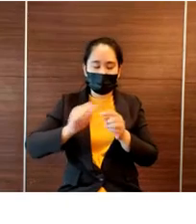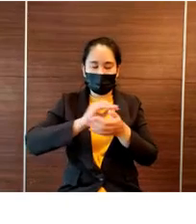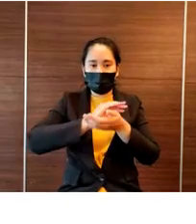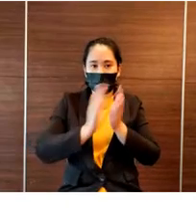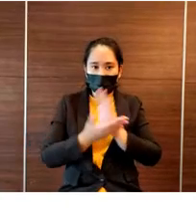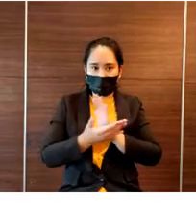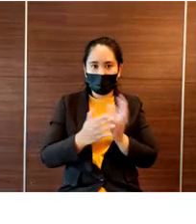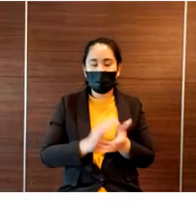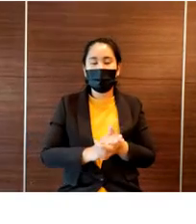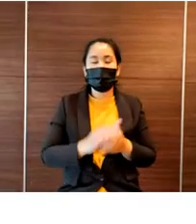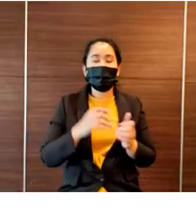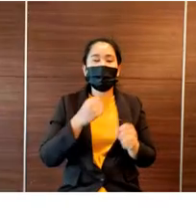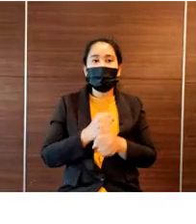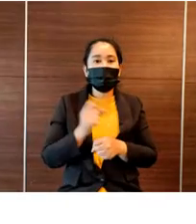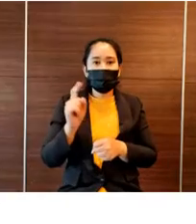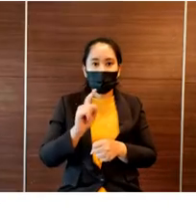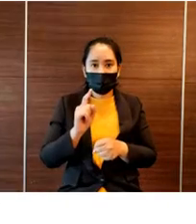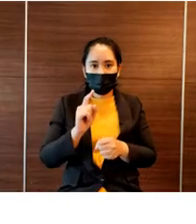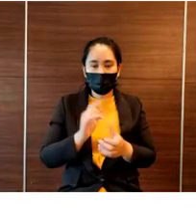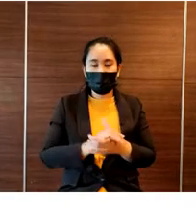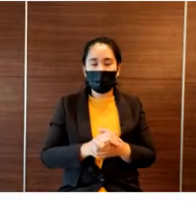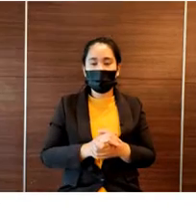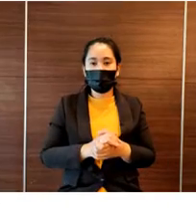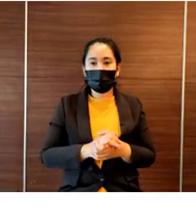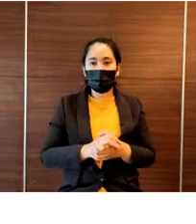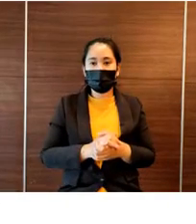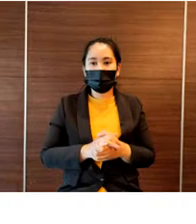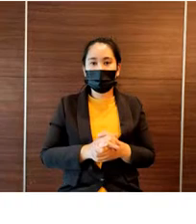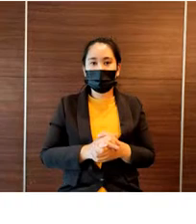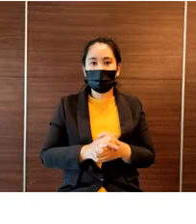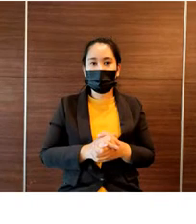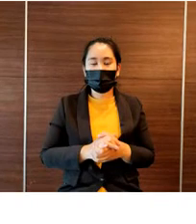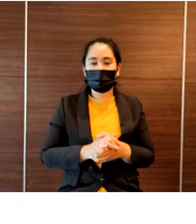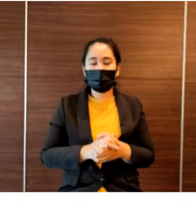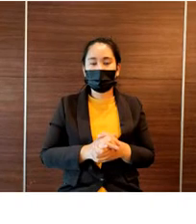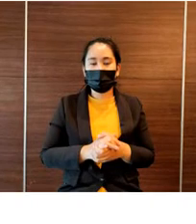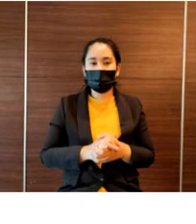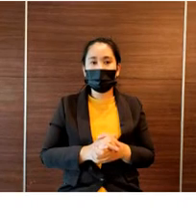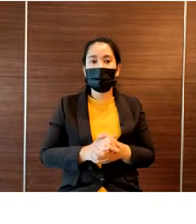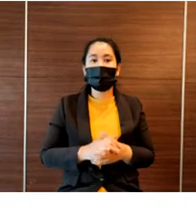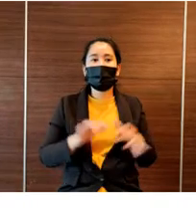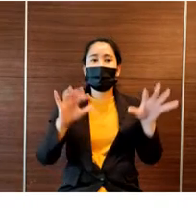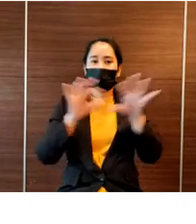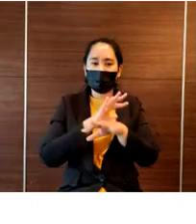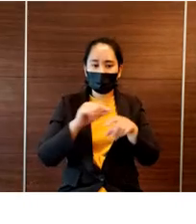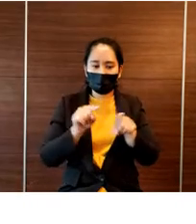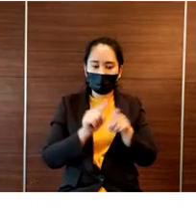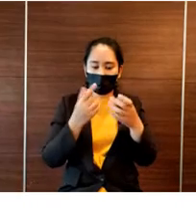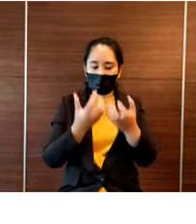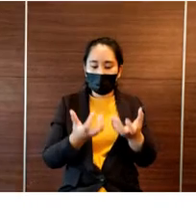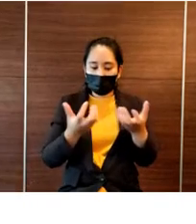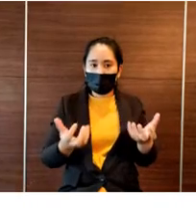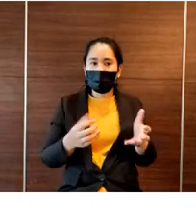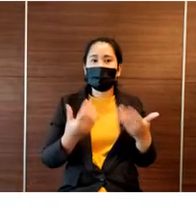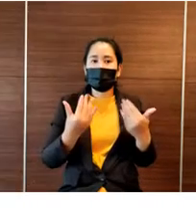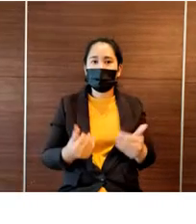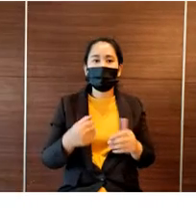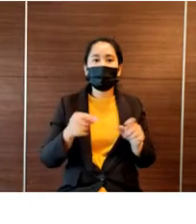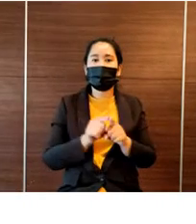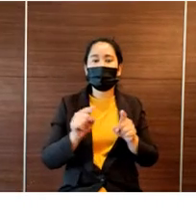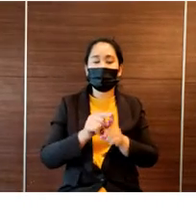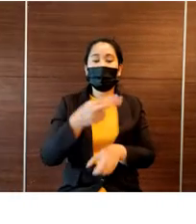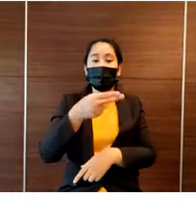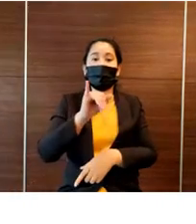จะใช้อะไรเป็นกลไกในการที่จะไปทำการเปลี่ยนอันนั้นเหมือนโปรดักต์นึงครับตอนนี้ HIV มันก็เหมือนเป็นโ